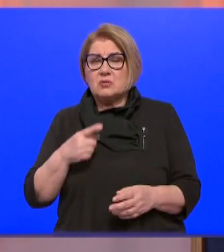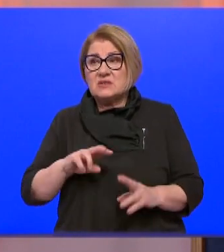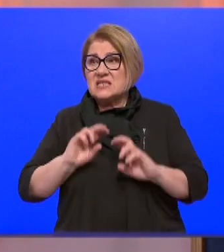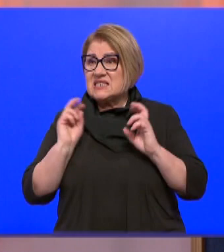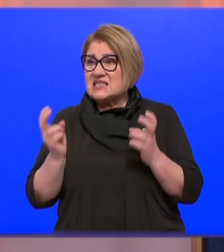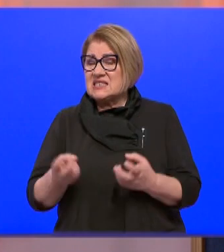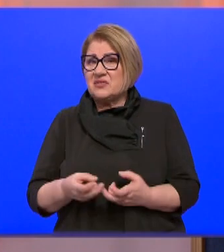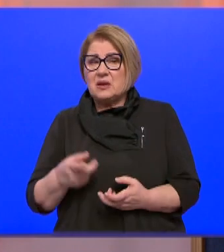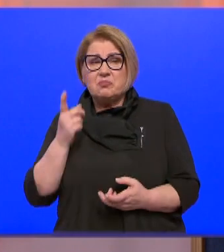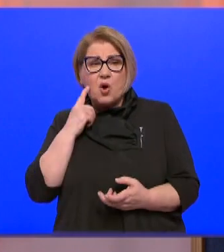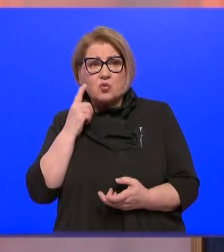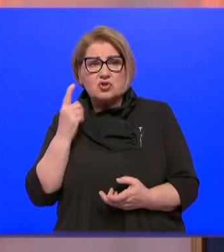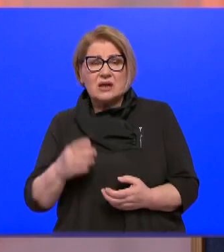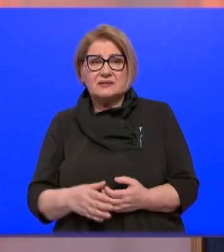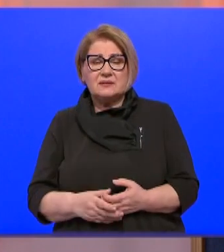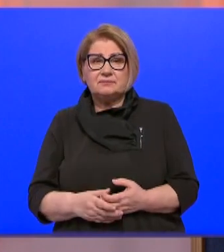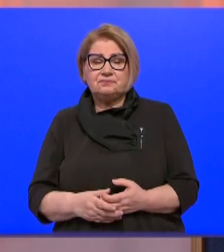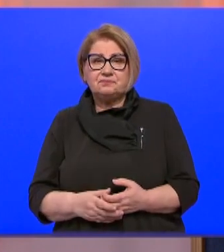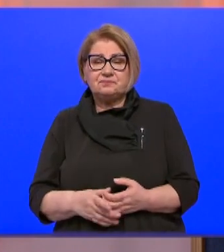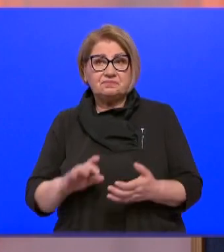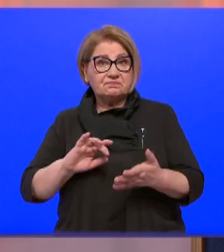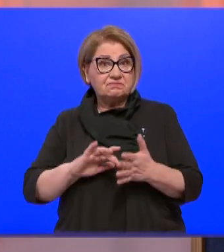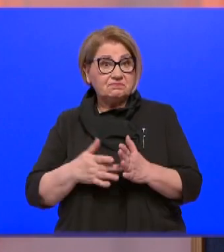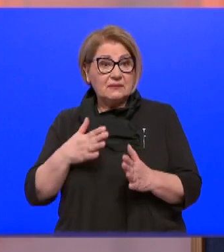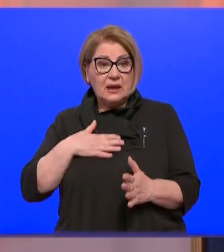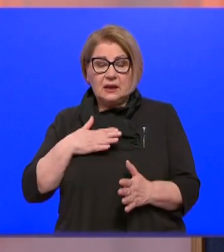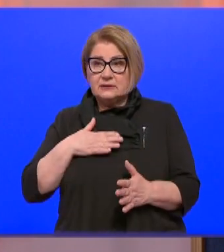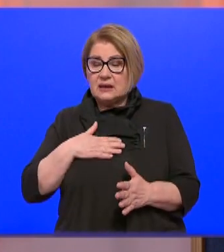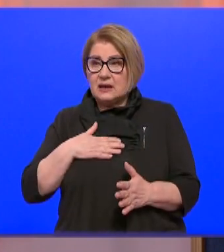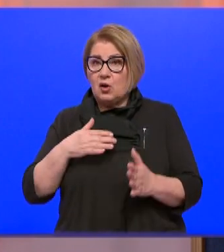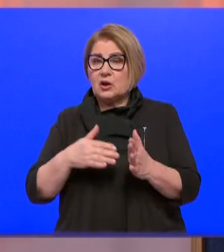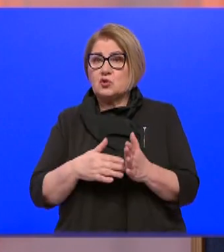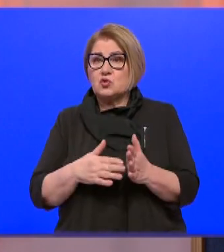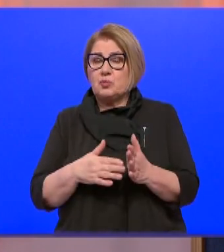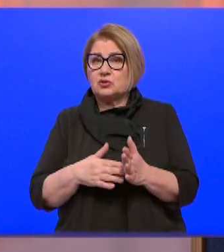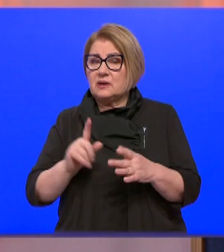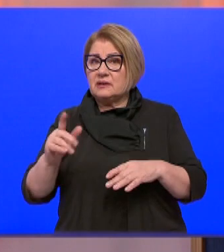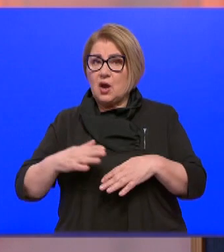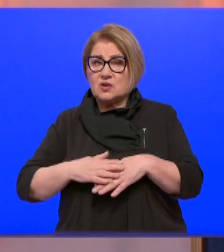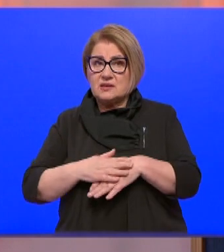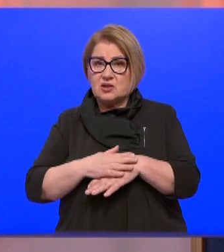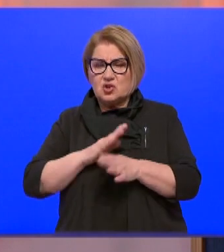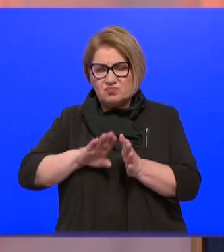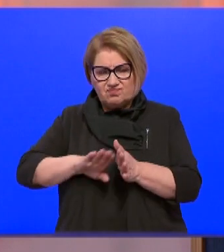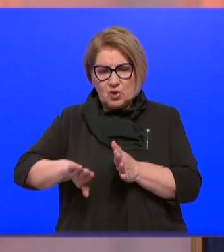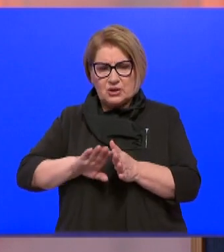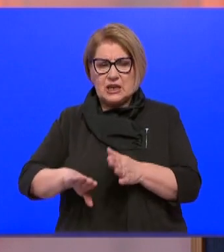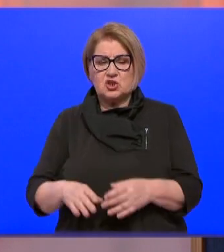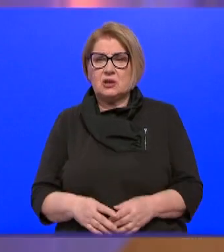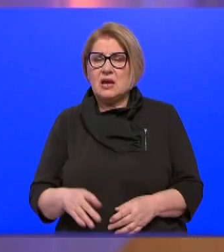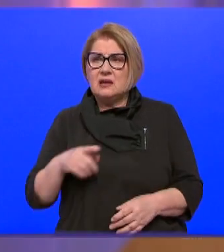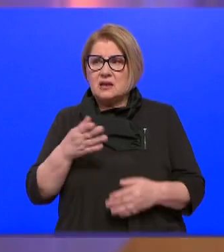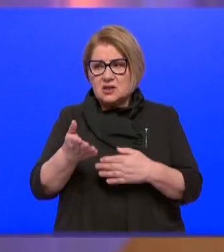svi nastojati da se svi takvi naši u bilo kakvoj potrebi ne osjećaju poniženo, da nisu